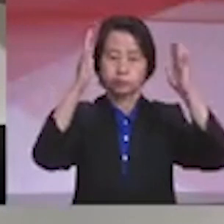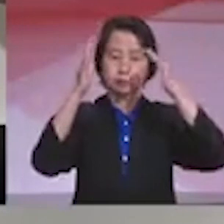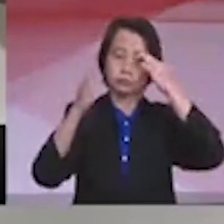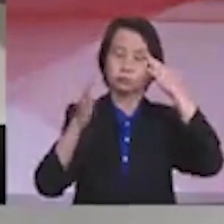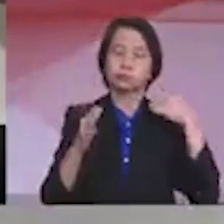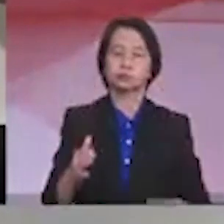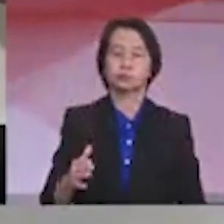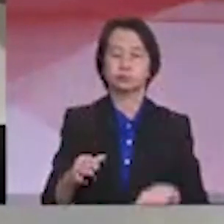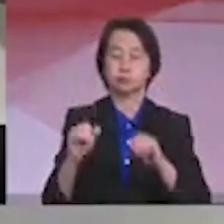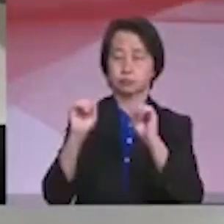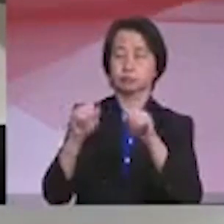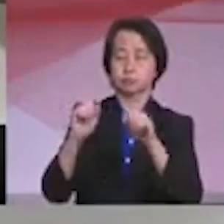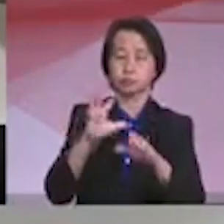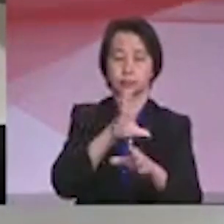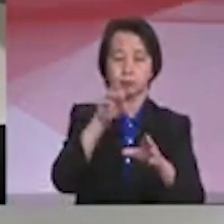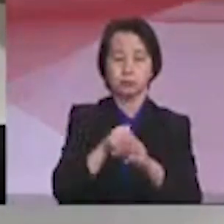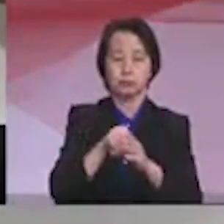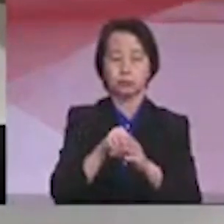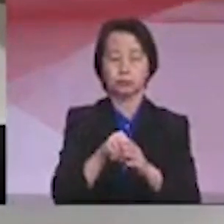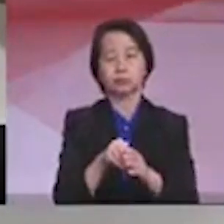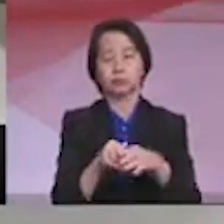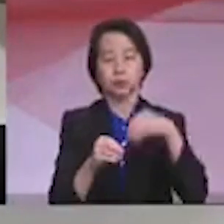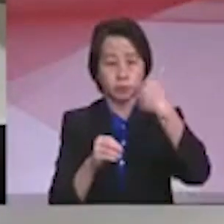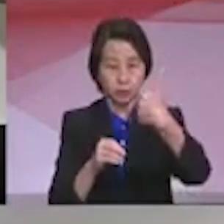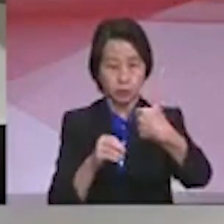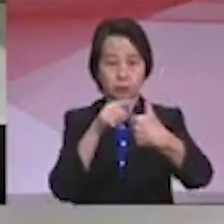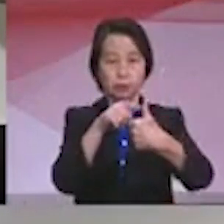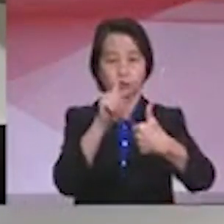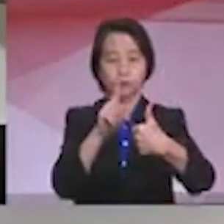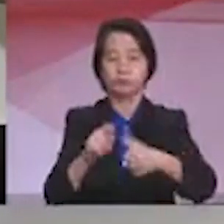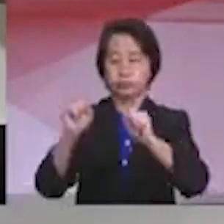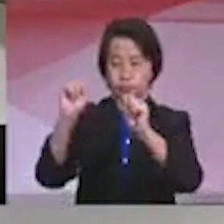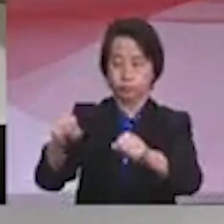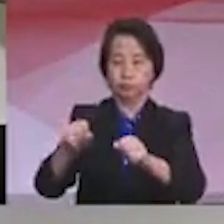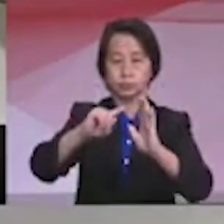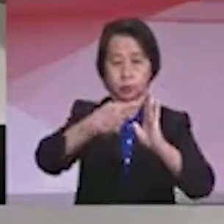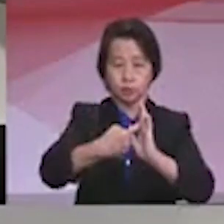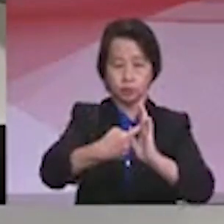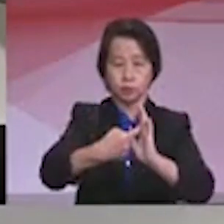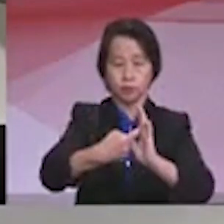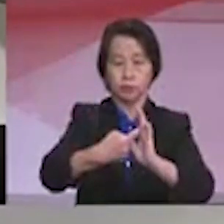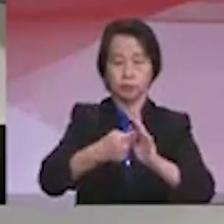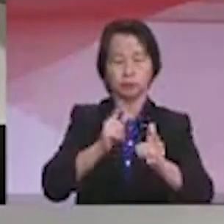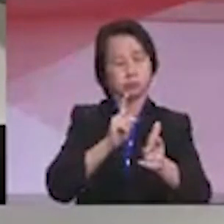Jadi kebenaran ini merangkumi perkara berikut. Yang pertamanya, kebenaran berkuat kuasa mulai